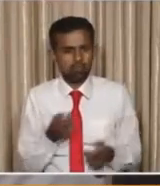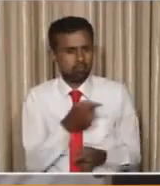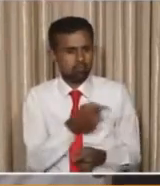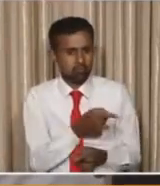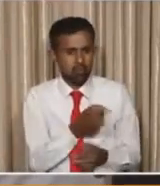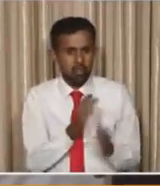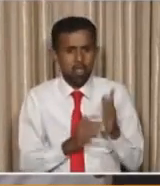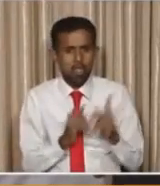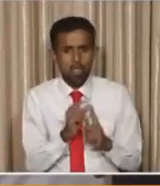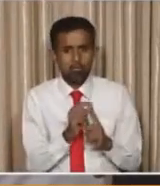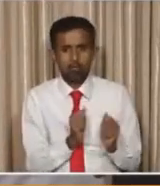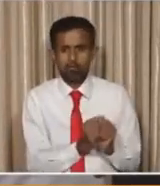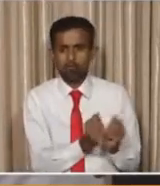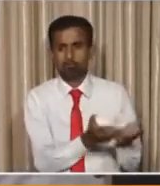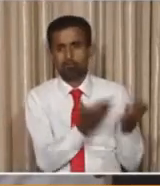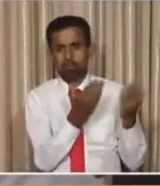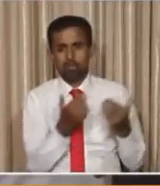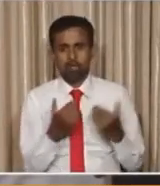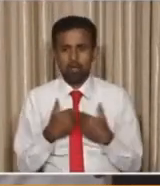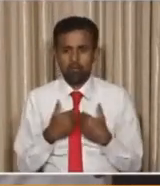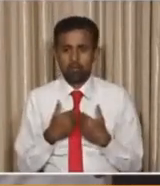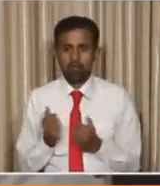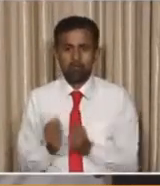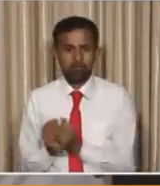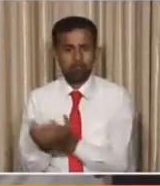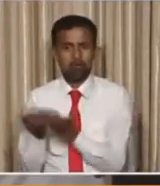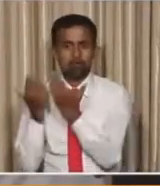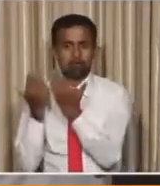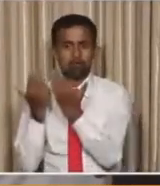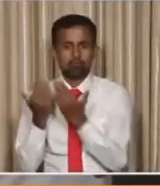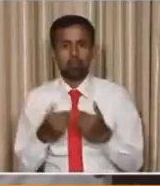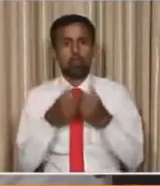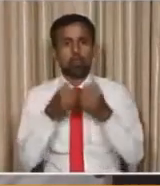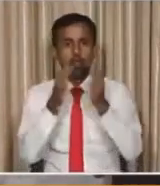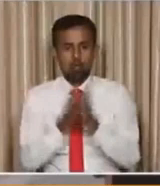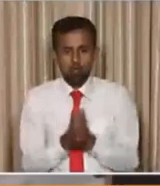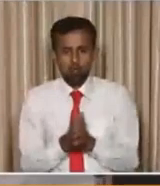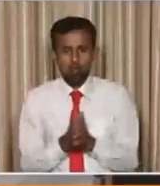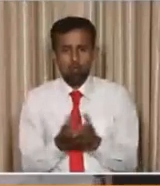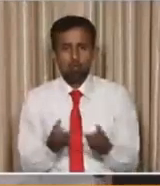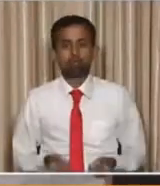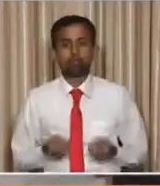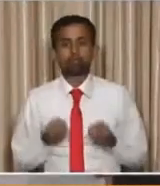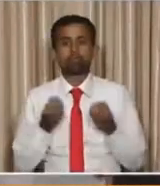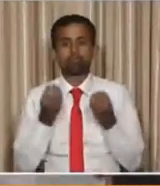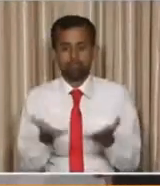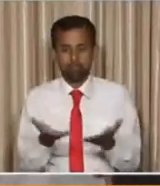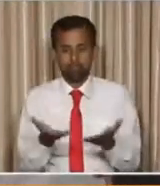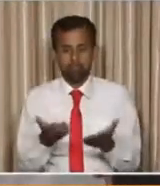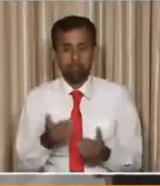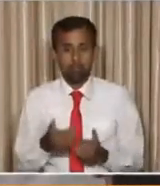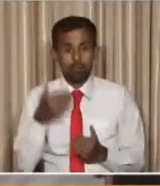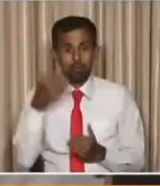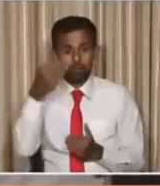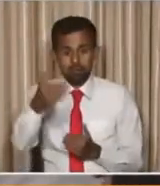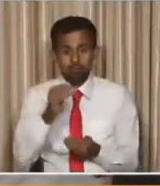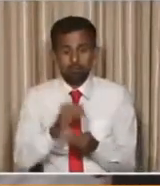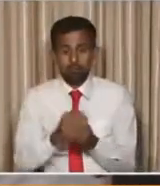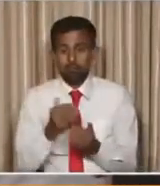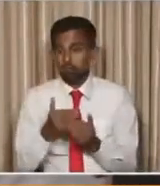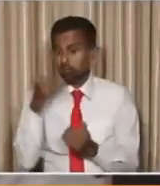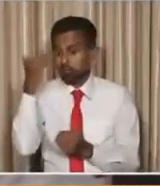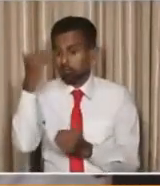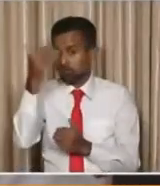පැත්තකේ අමාත්‍යාංශය ක්‍රියා කරලා අපේ පැත්තෙන් තව එකක් ක්‍රියා කරනවා. මේ ඔක්කොම එකතු කරලා මෙහාට ගෙනත් දෙන්න අපේ අනාගතයේ තියෙනවා